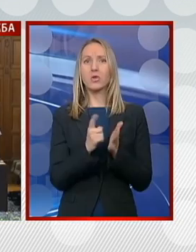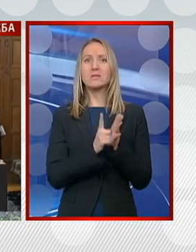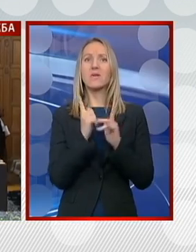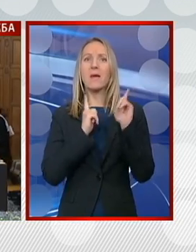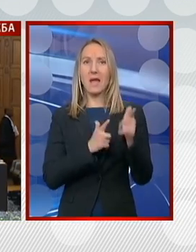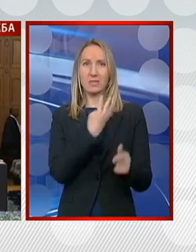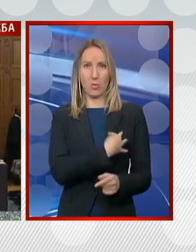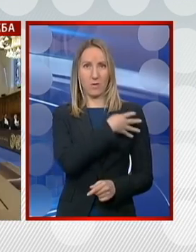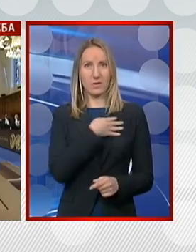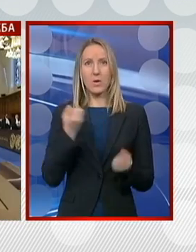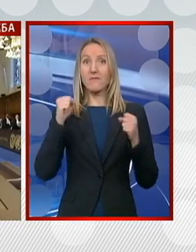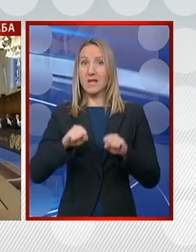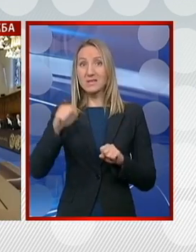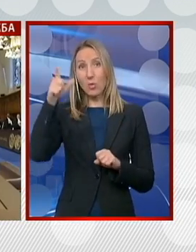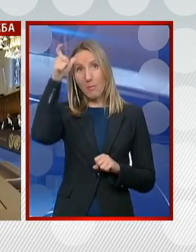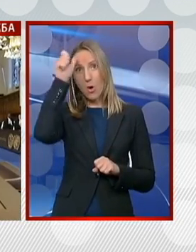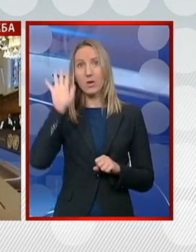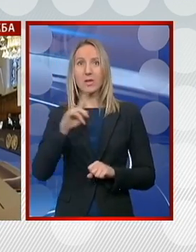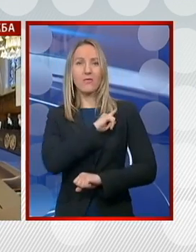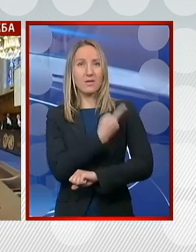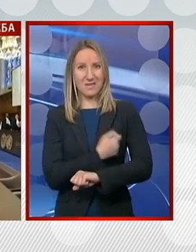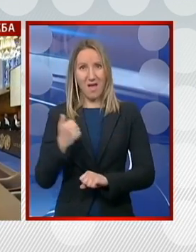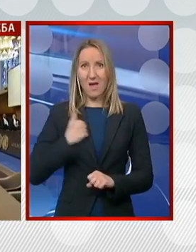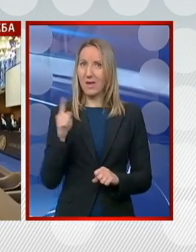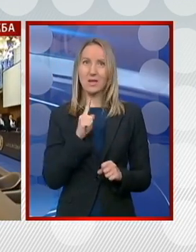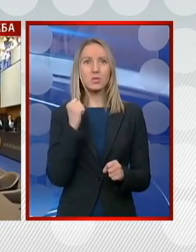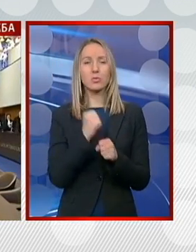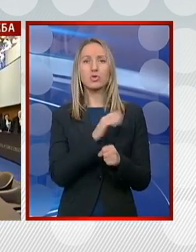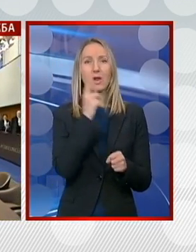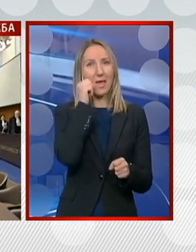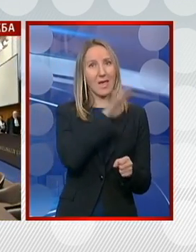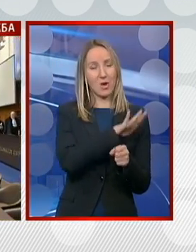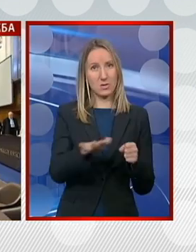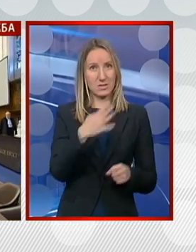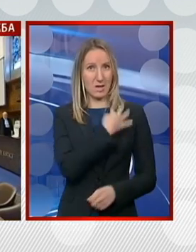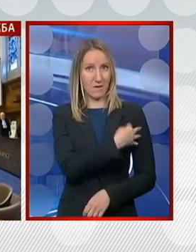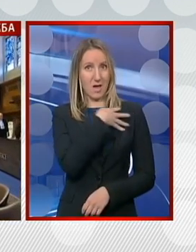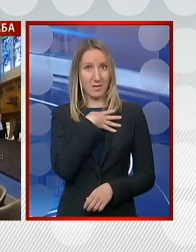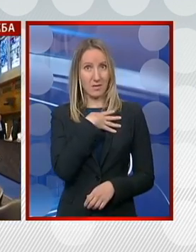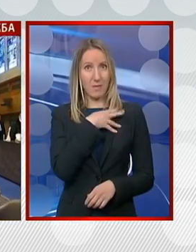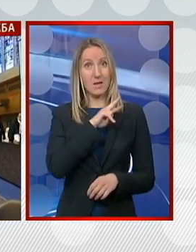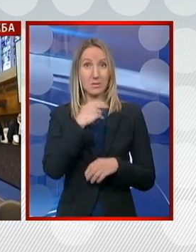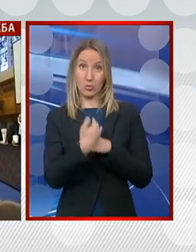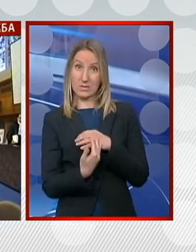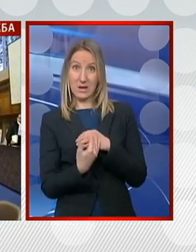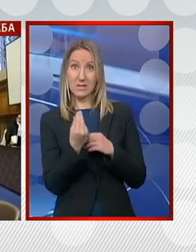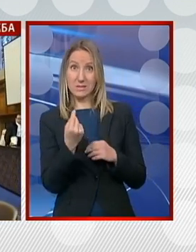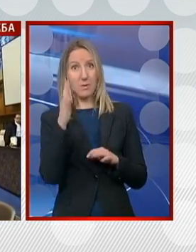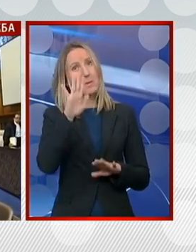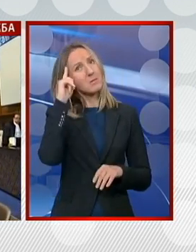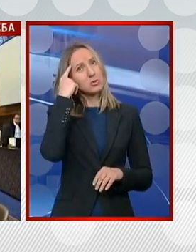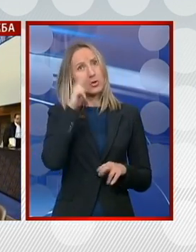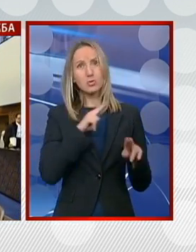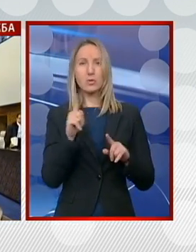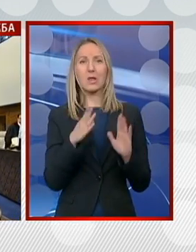Hrvatskoj vlasti u Beogradu i njihove snage nisu počinile genocid nad Hrvatima. S druge strane, Srbija prema mišljenju suda